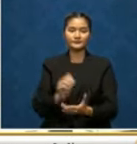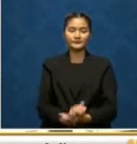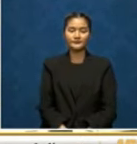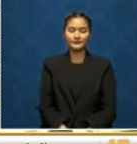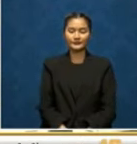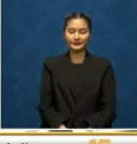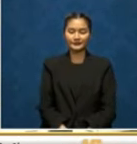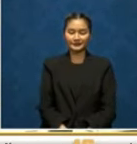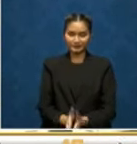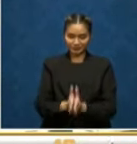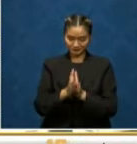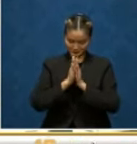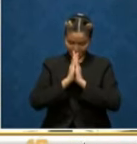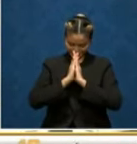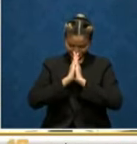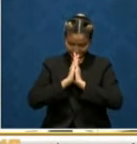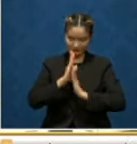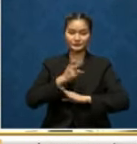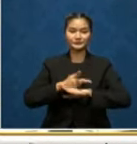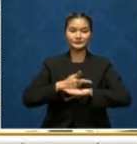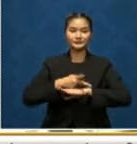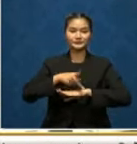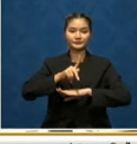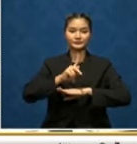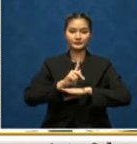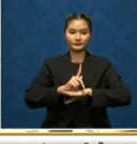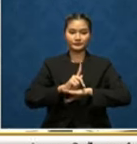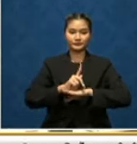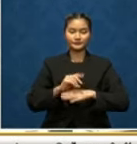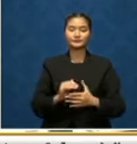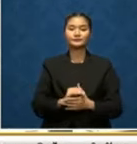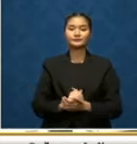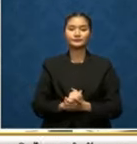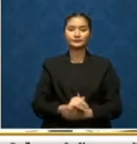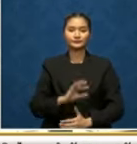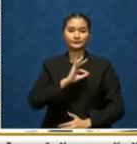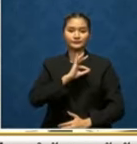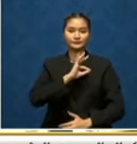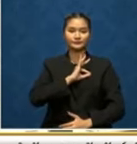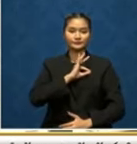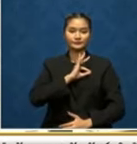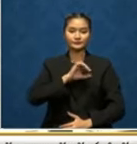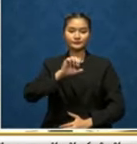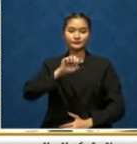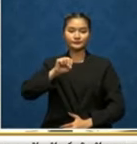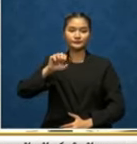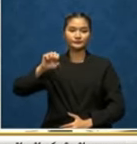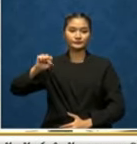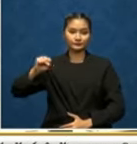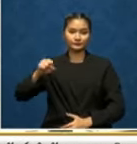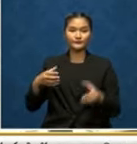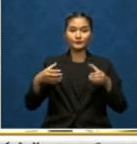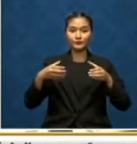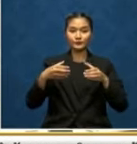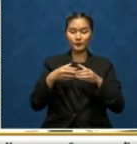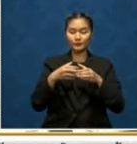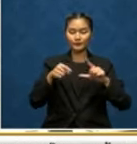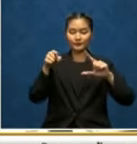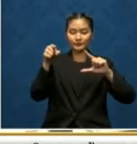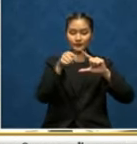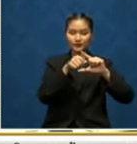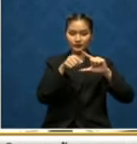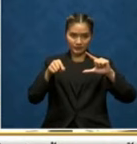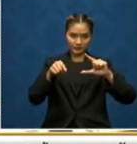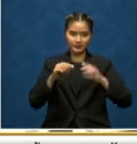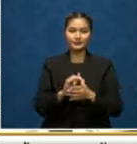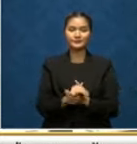เรียนท่านประธานสภาดิฉันเบญจาแสงจันทร์สมาชิกสภาผู้แทนราษฎรแบบบัญชีรายชื่อพรรคก้าวไกลค่ะ